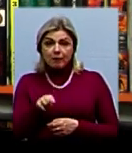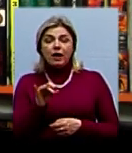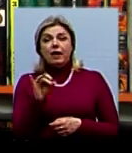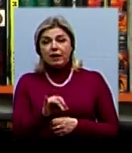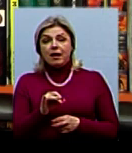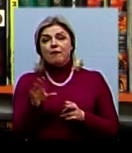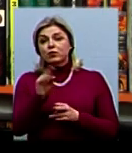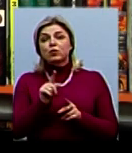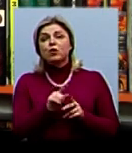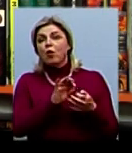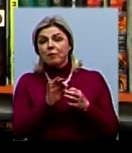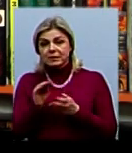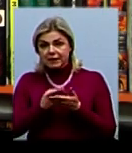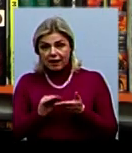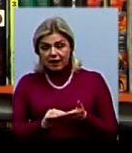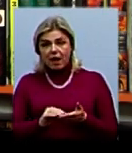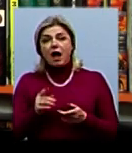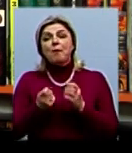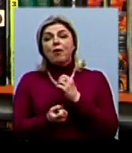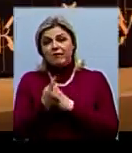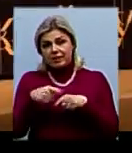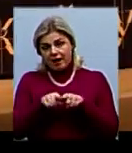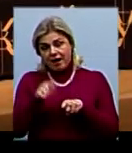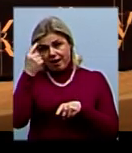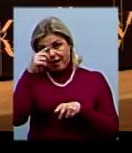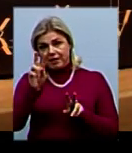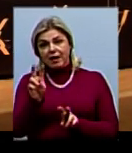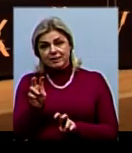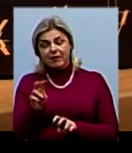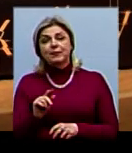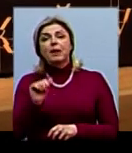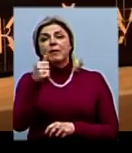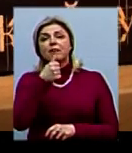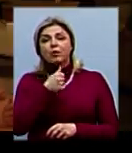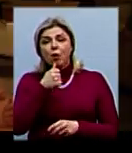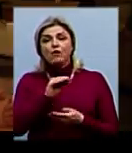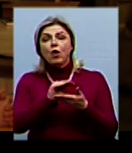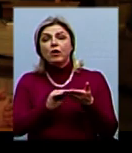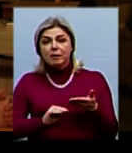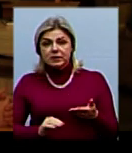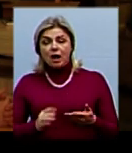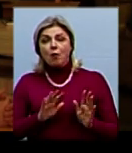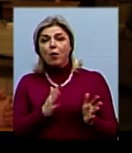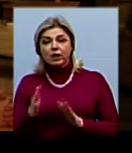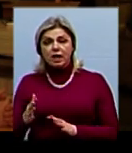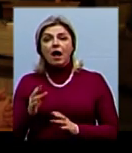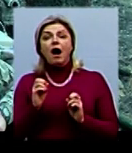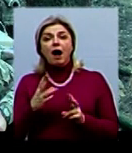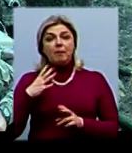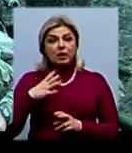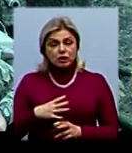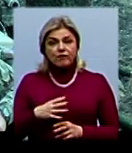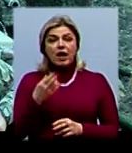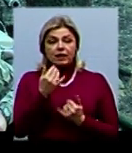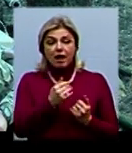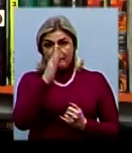виписали, взагалі-то символічне. Народилась така назва. Першою спробою описати події, які пережив, для В'ячеслава Савченка стало